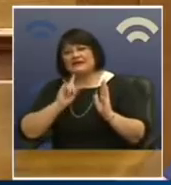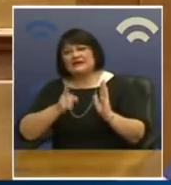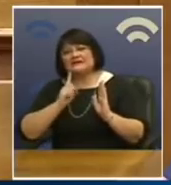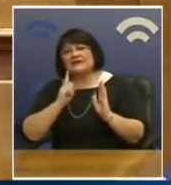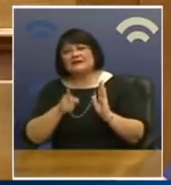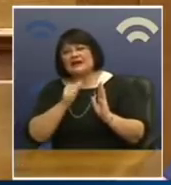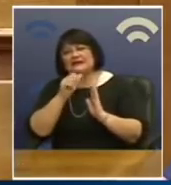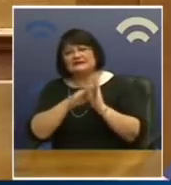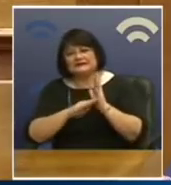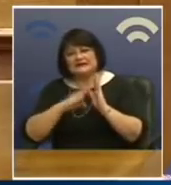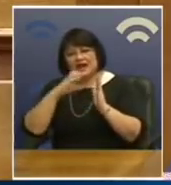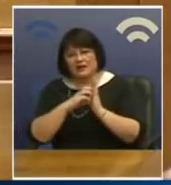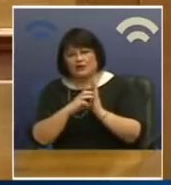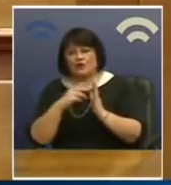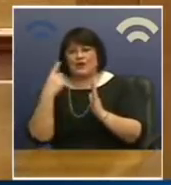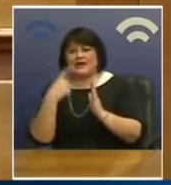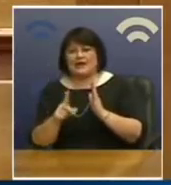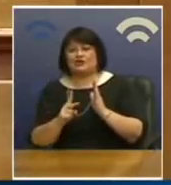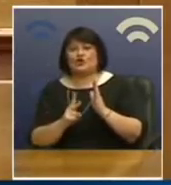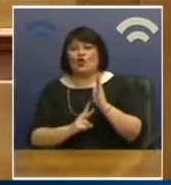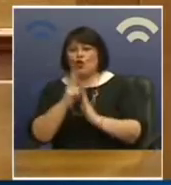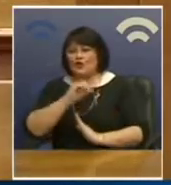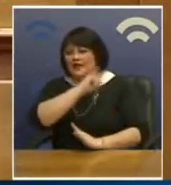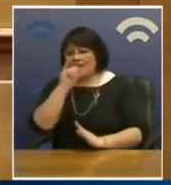στα άρθρα 112-119.